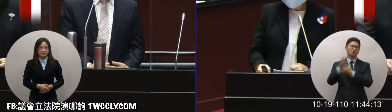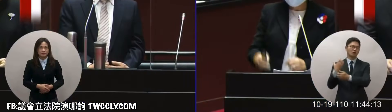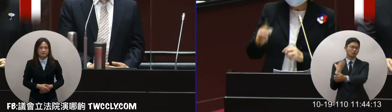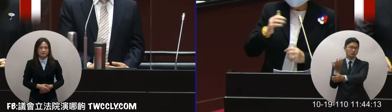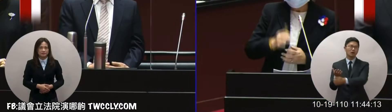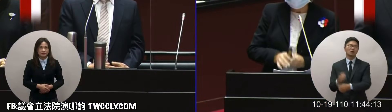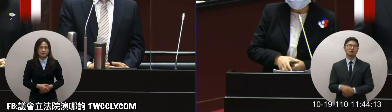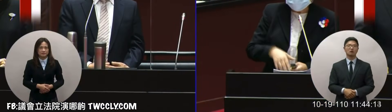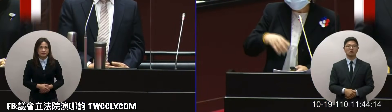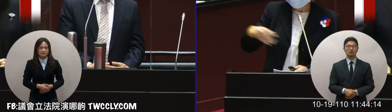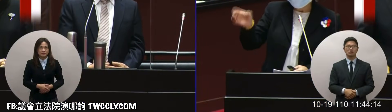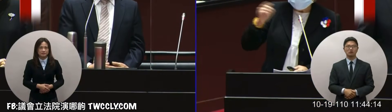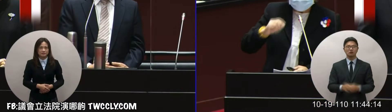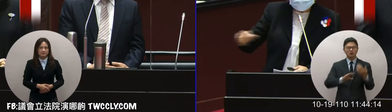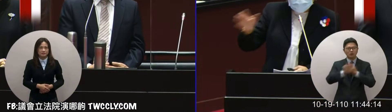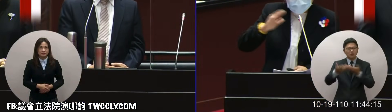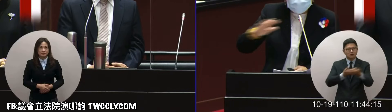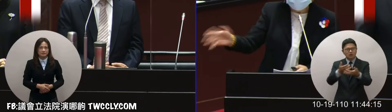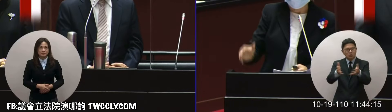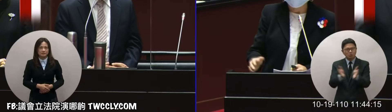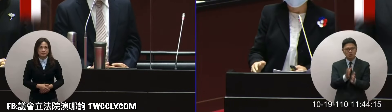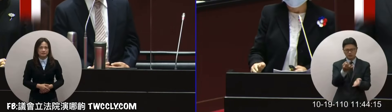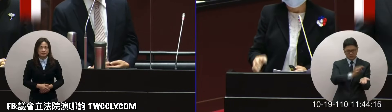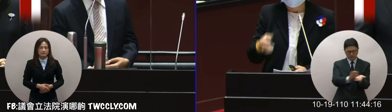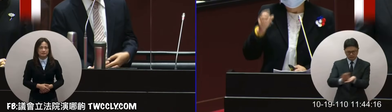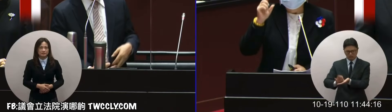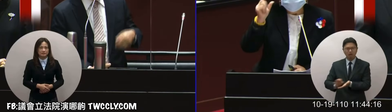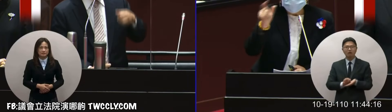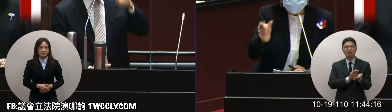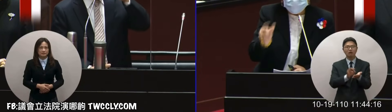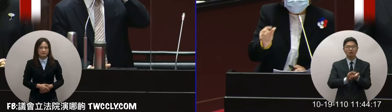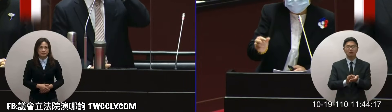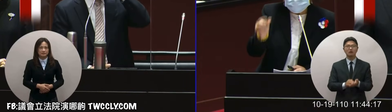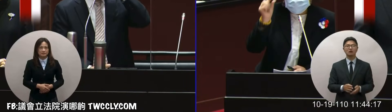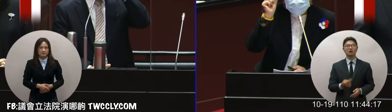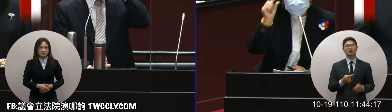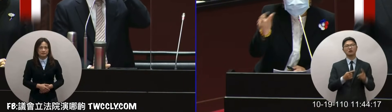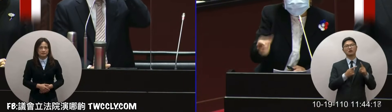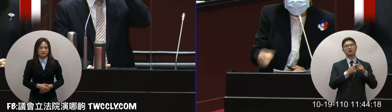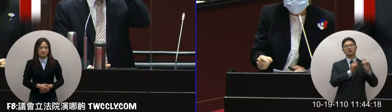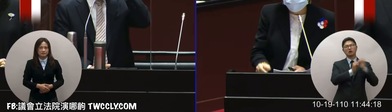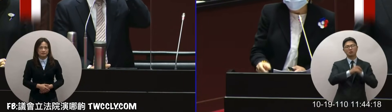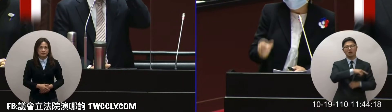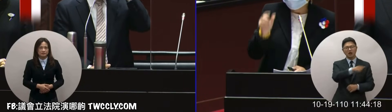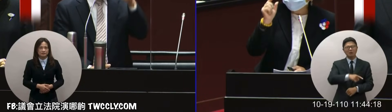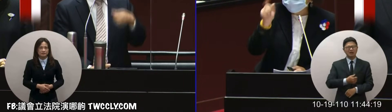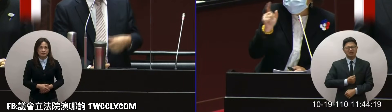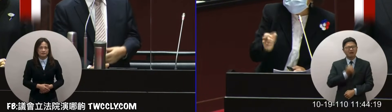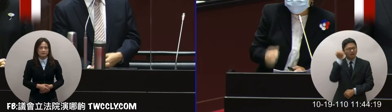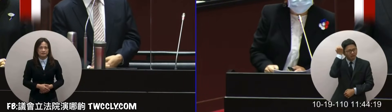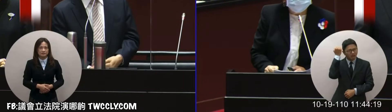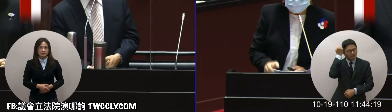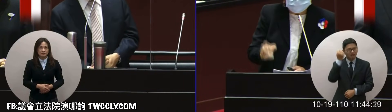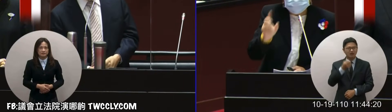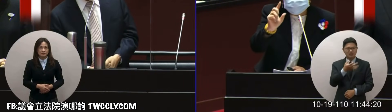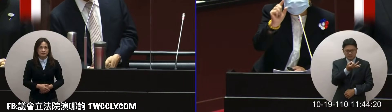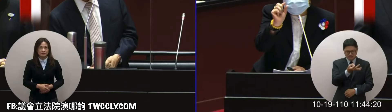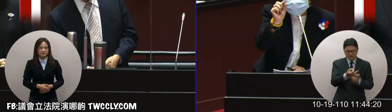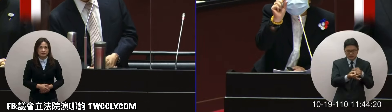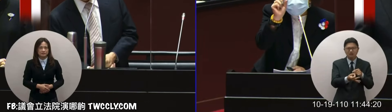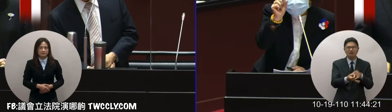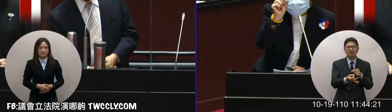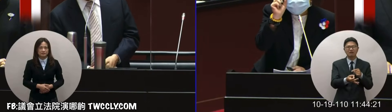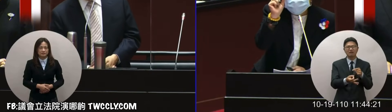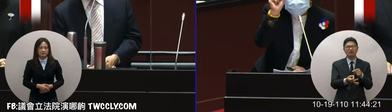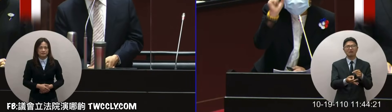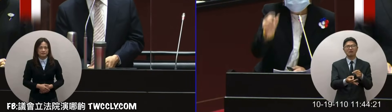弄，钱一直开，一直开，一直开落去，小老百姓很辛苦，一点钱都很，这